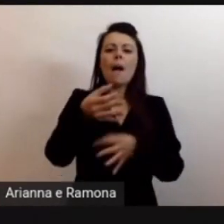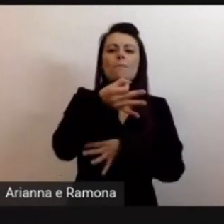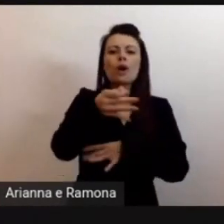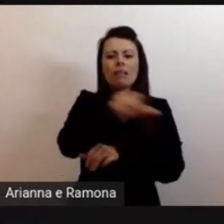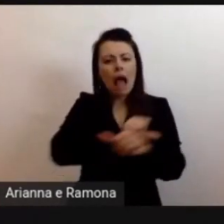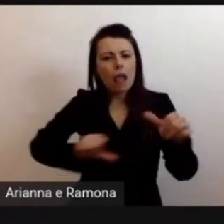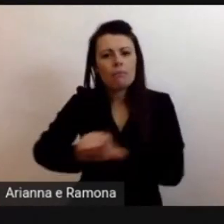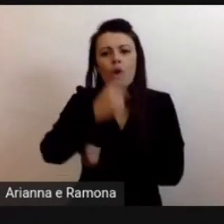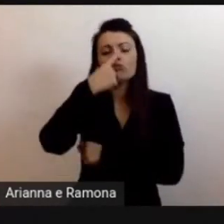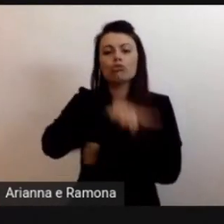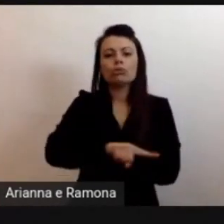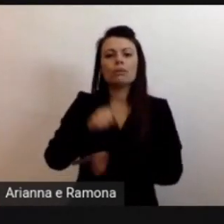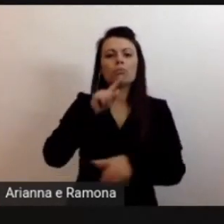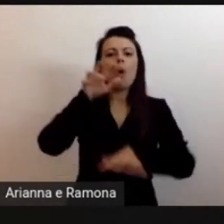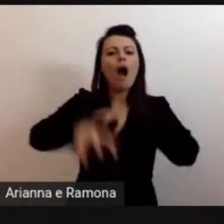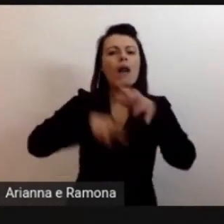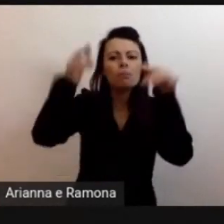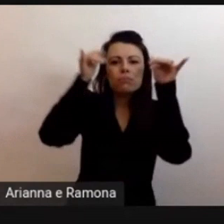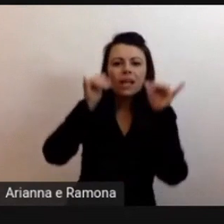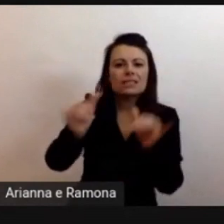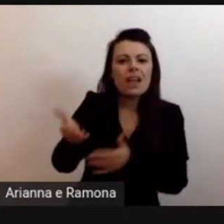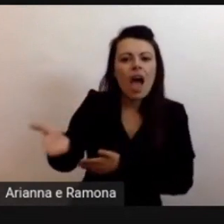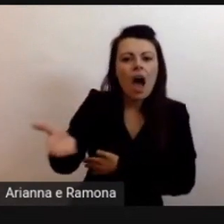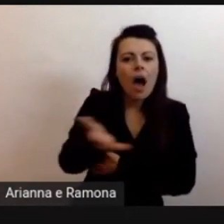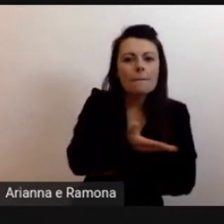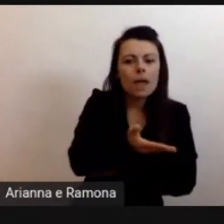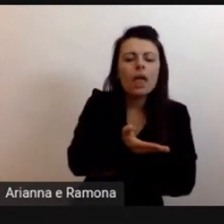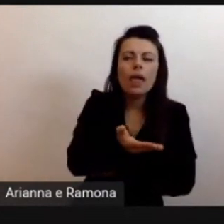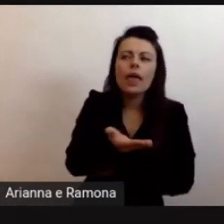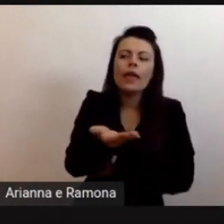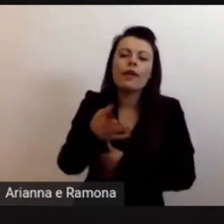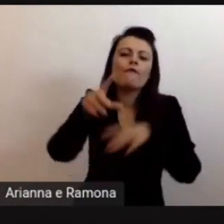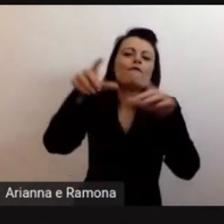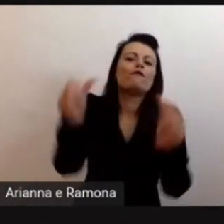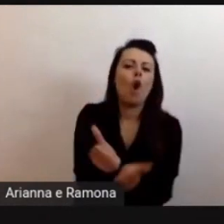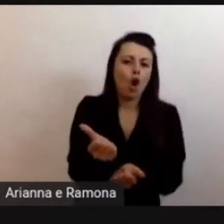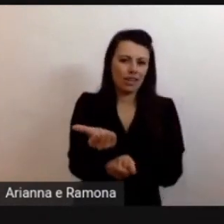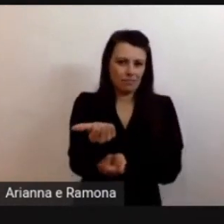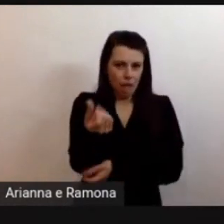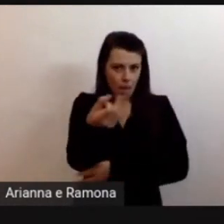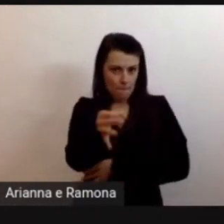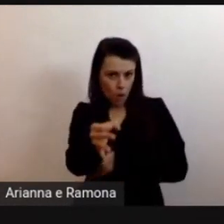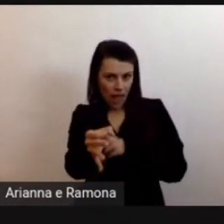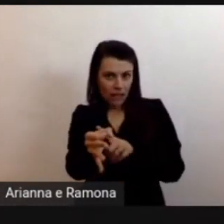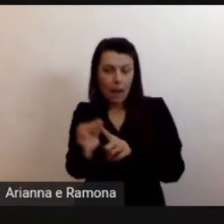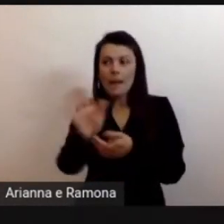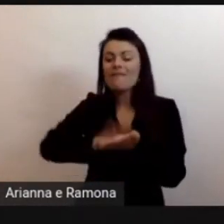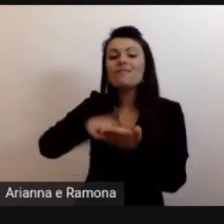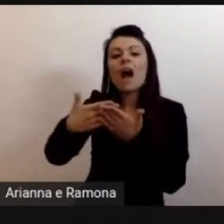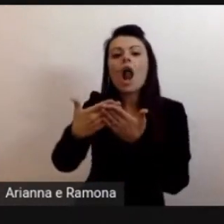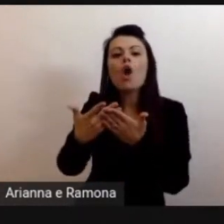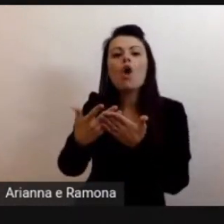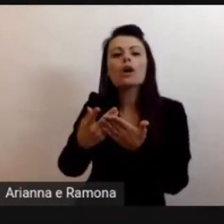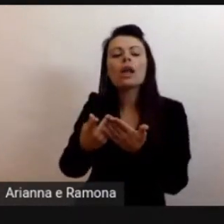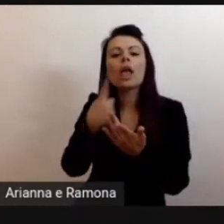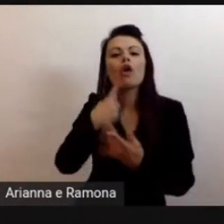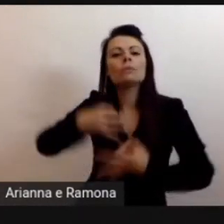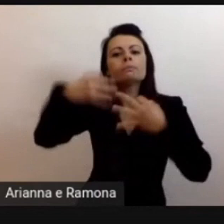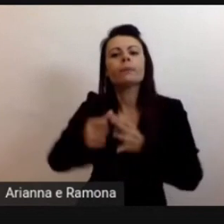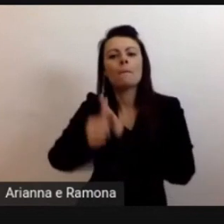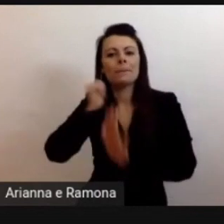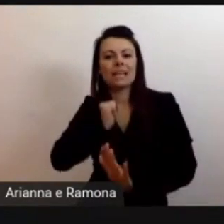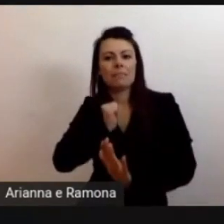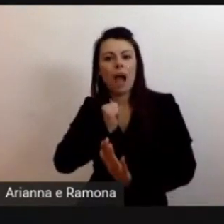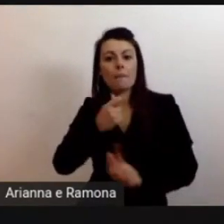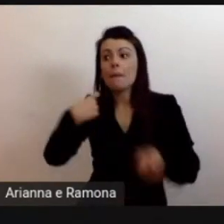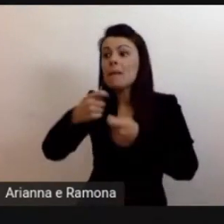eccetera anche qui non ha un valore 3 stabilità non è fatto dal mercato si dice che un bue